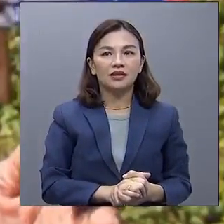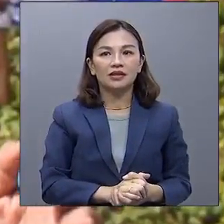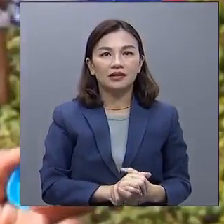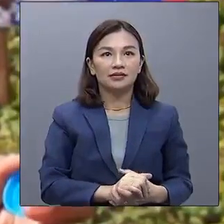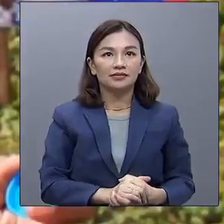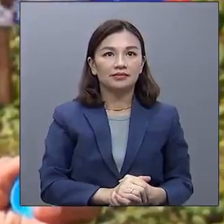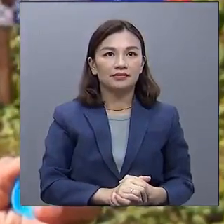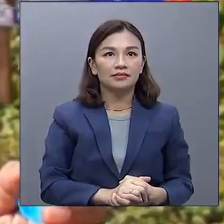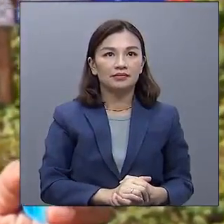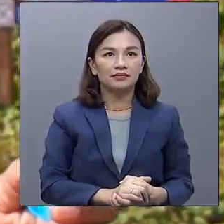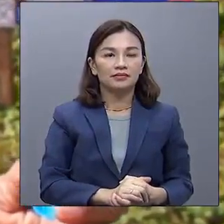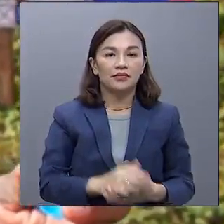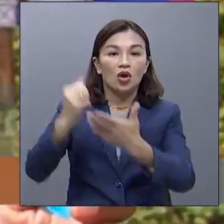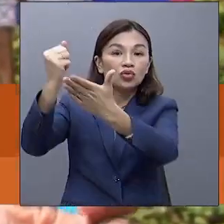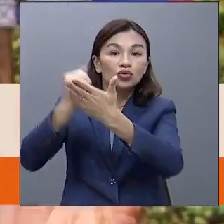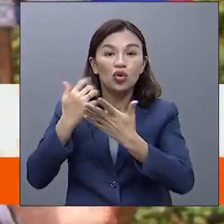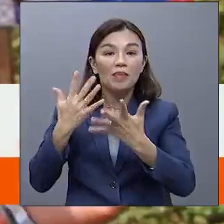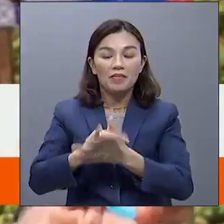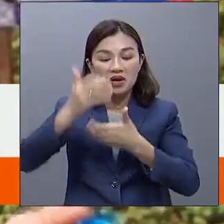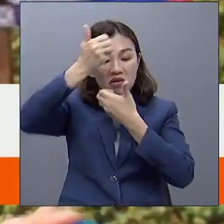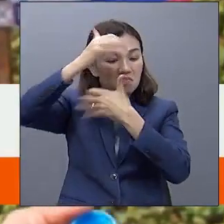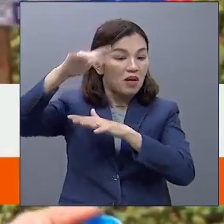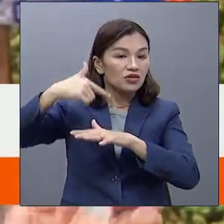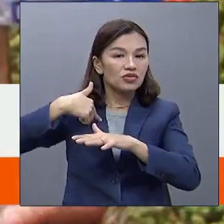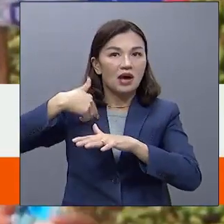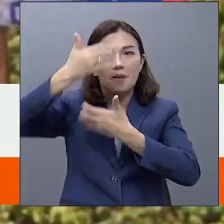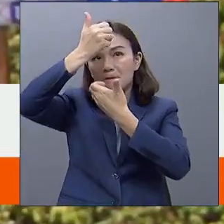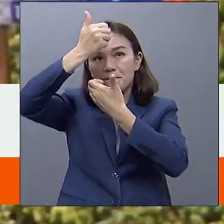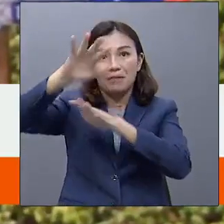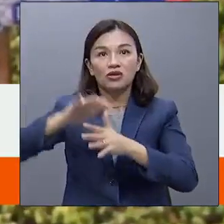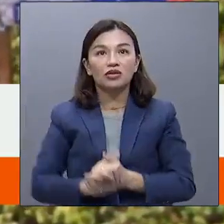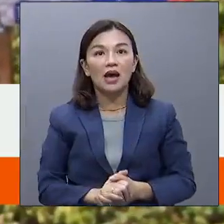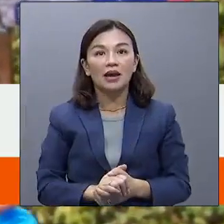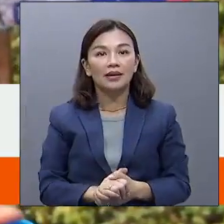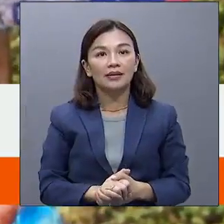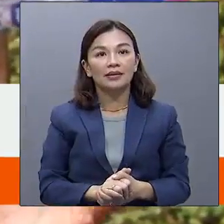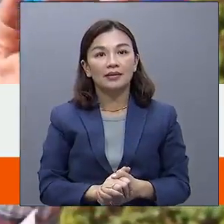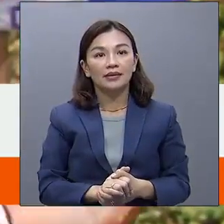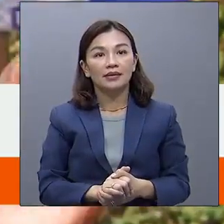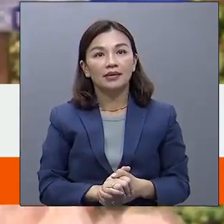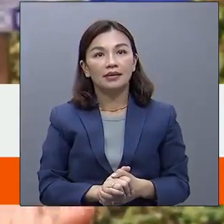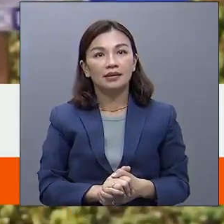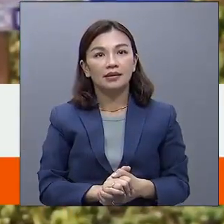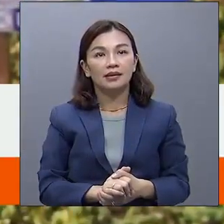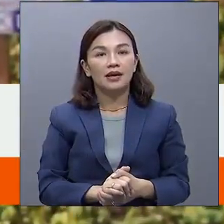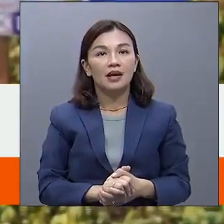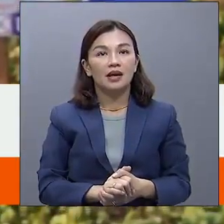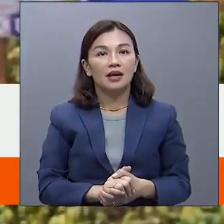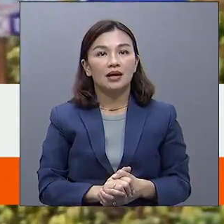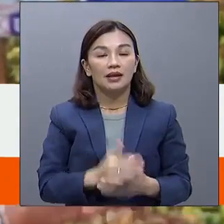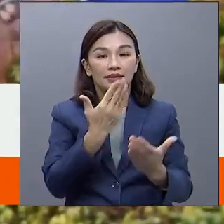พรรคไม่เคยเลี้ยวแล้วไม่เคยที่จะดูแลแล้วถ้าว่าเงิน